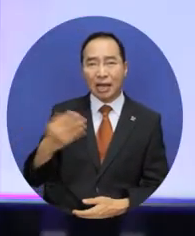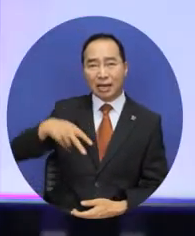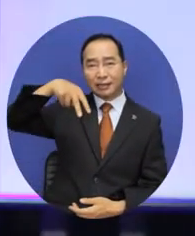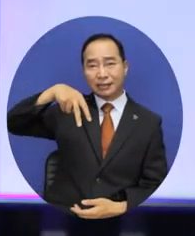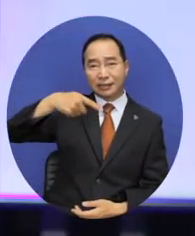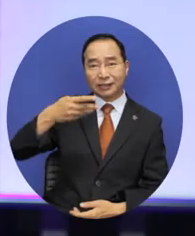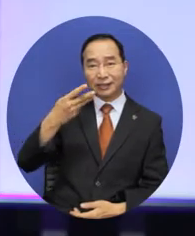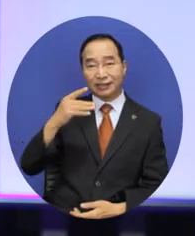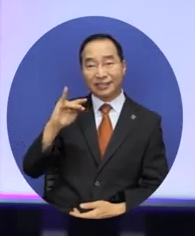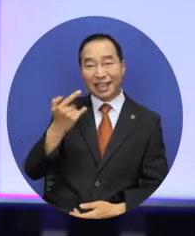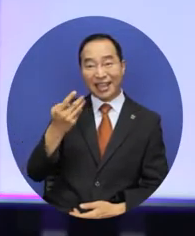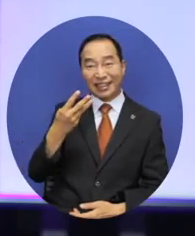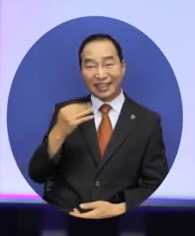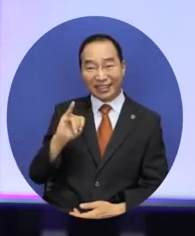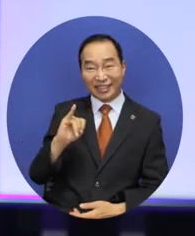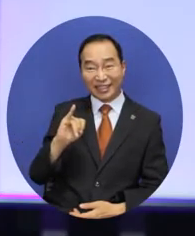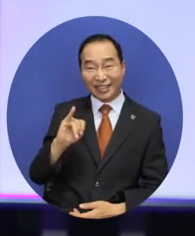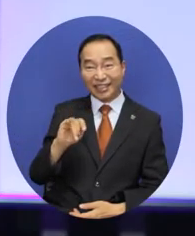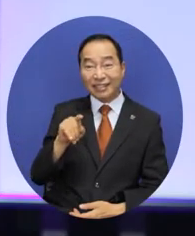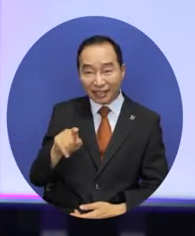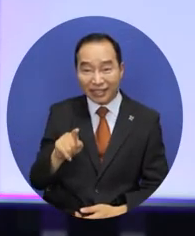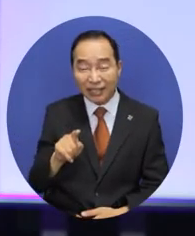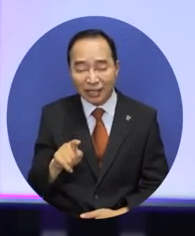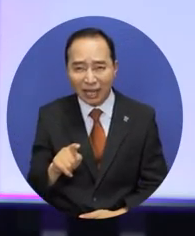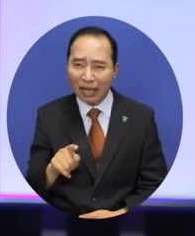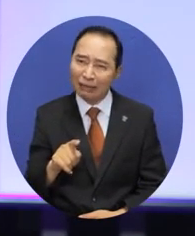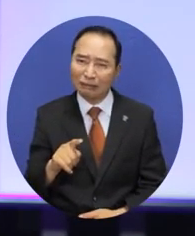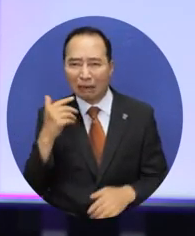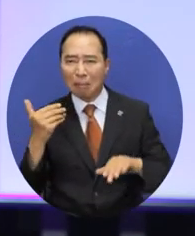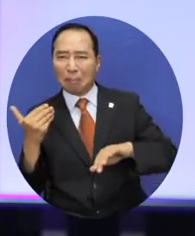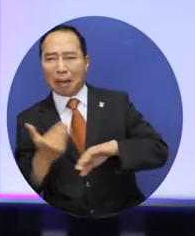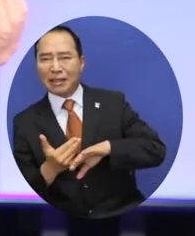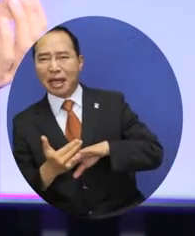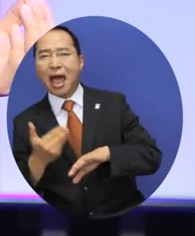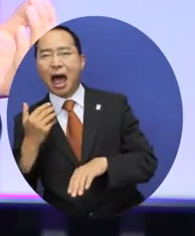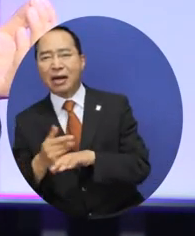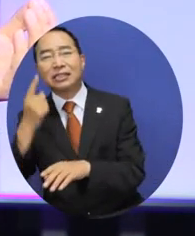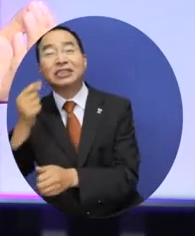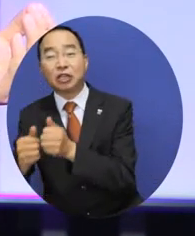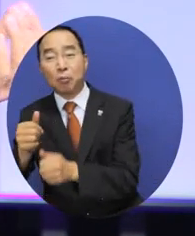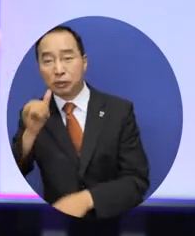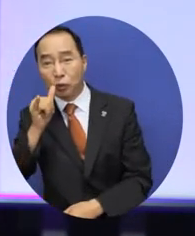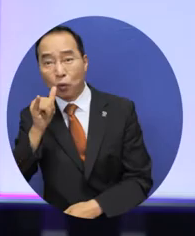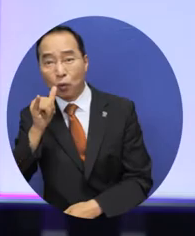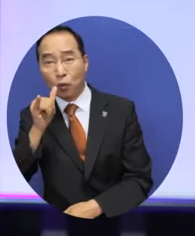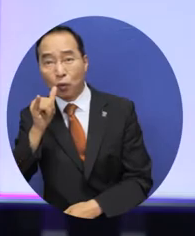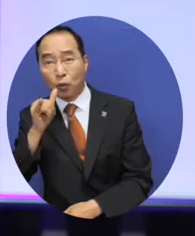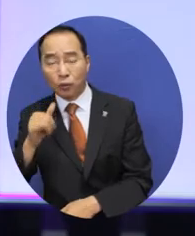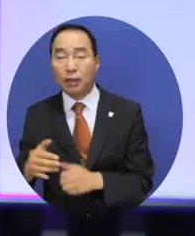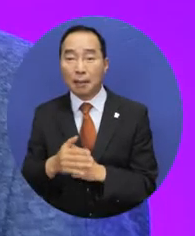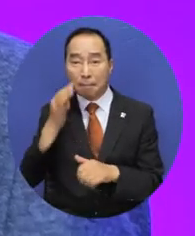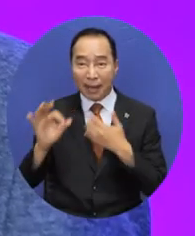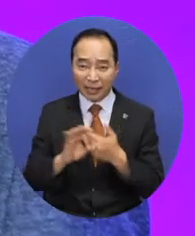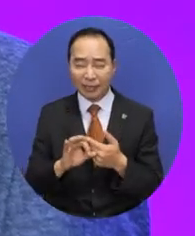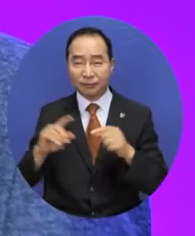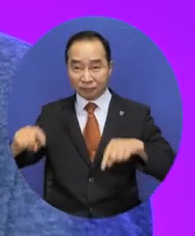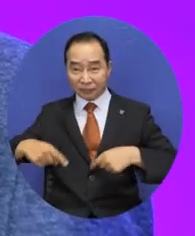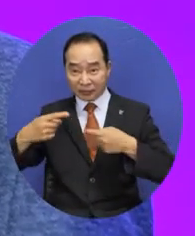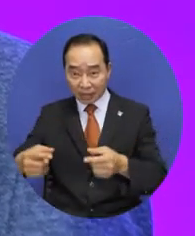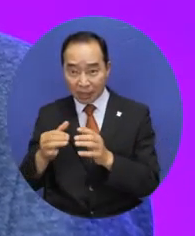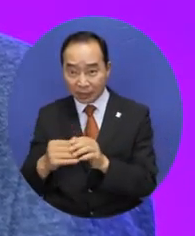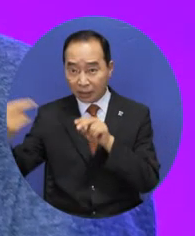그 실험에서 참여한 시민들이 서로가 서로를 볼 수 있을 경우 단 한